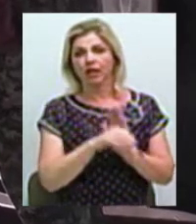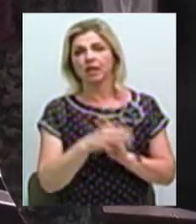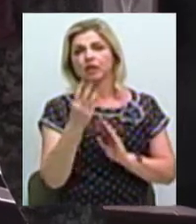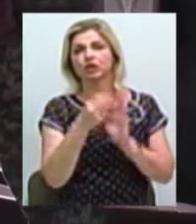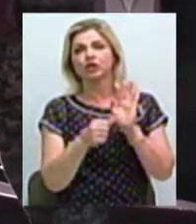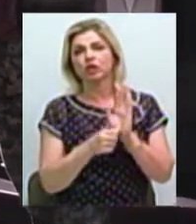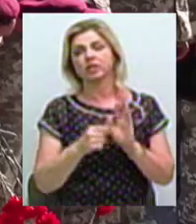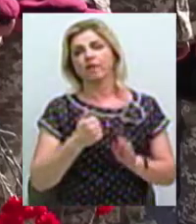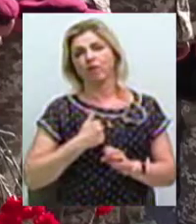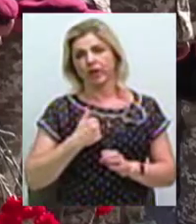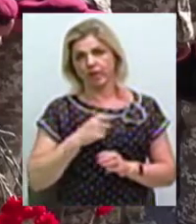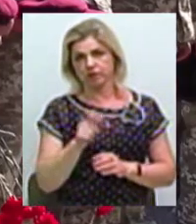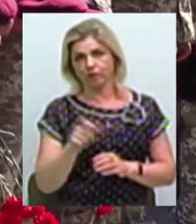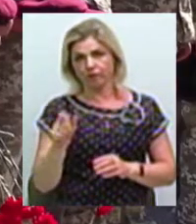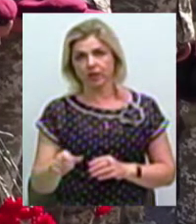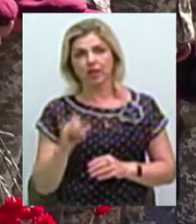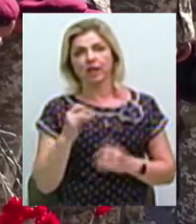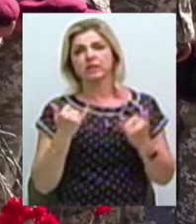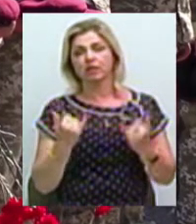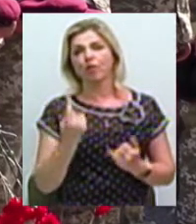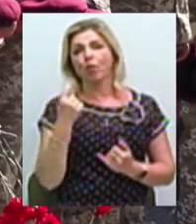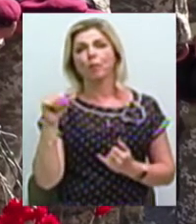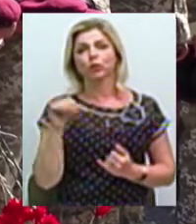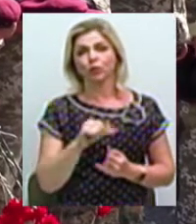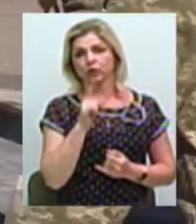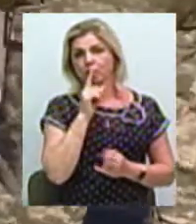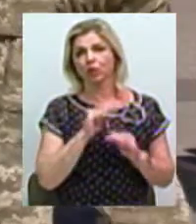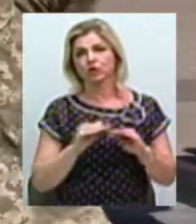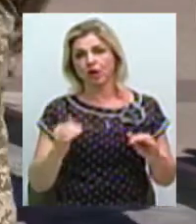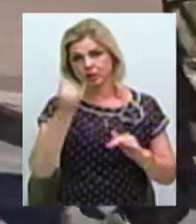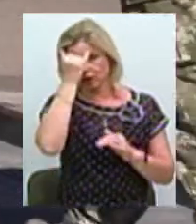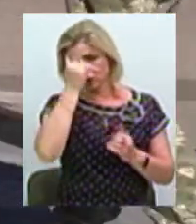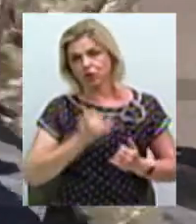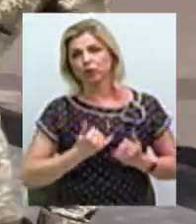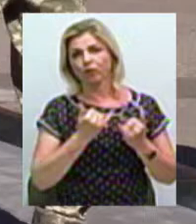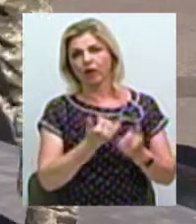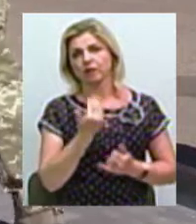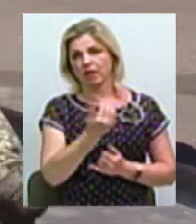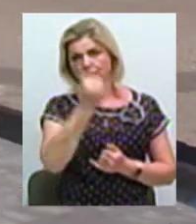та прикордонників. Сьогодні хвилиною мовчання вшанували їх пам'ять.